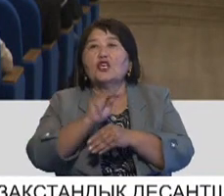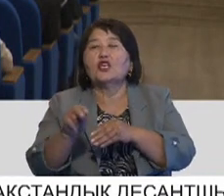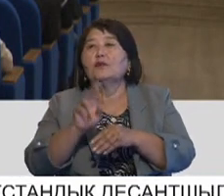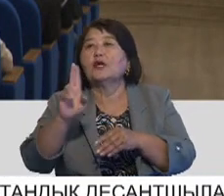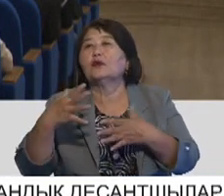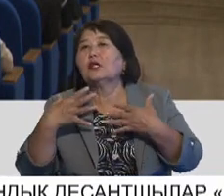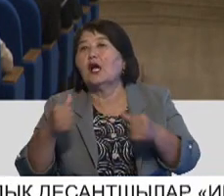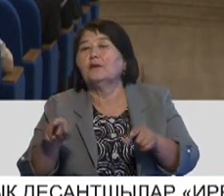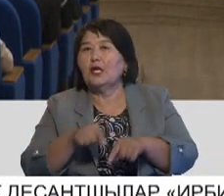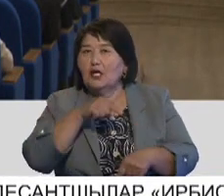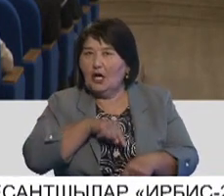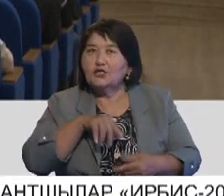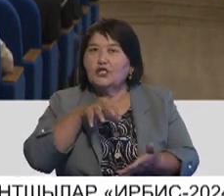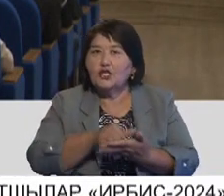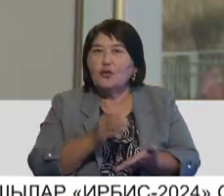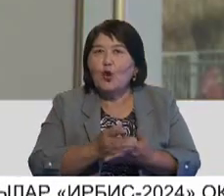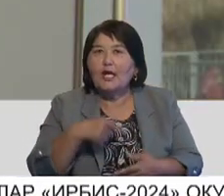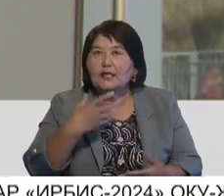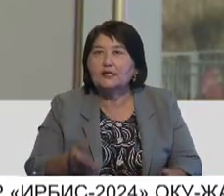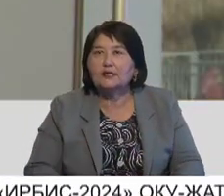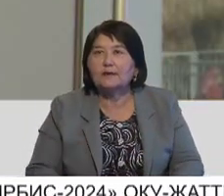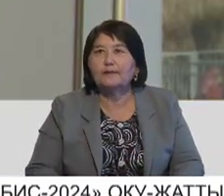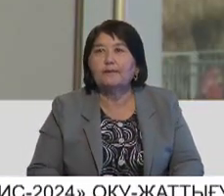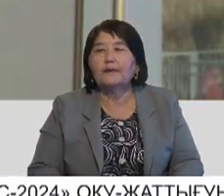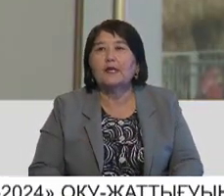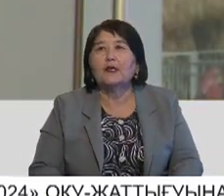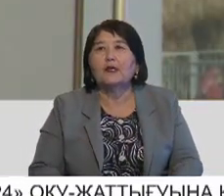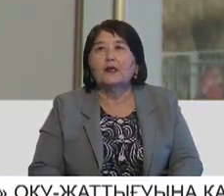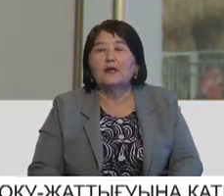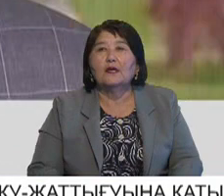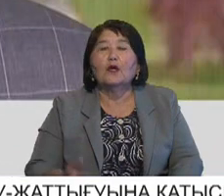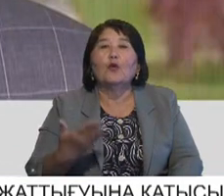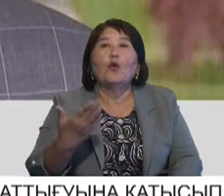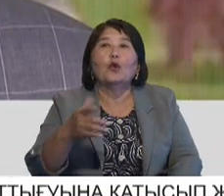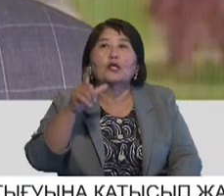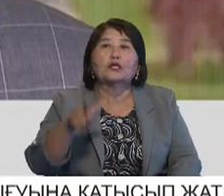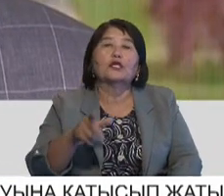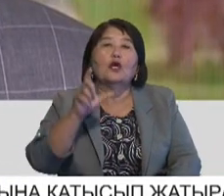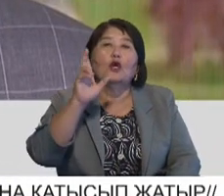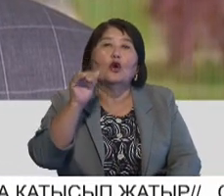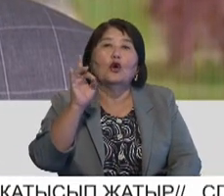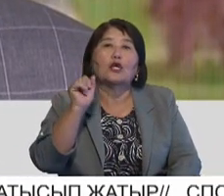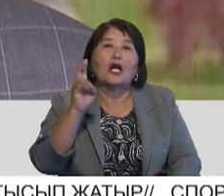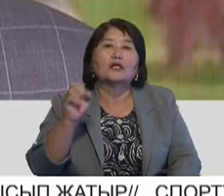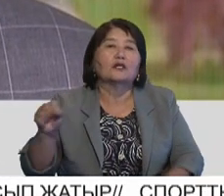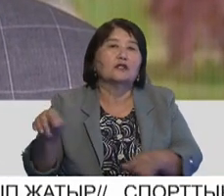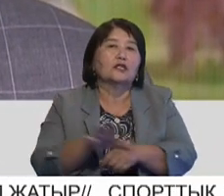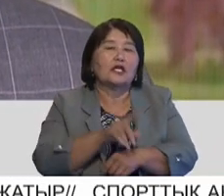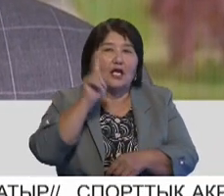дертінен айықтыратын қасиетке де ие болған деседі. Ол кісі Құранды жатқа біліп, халыққа бата